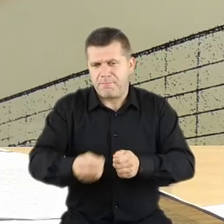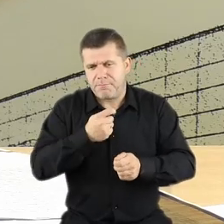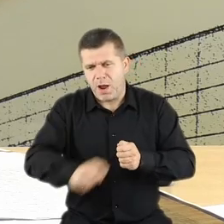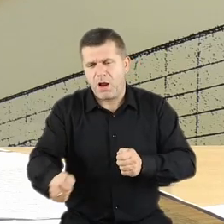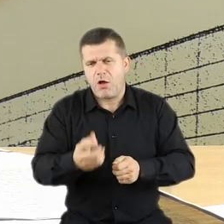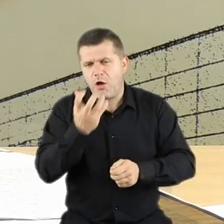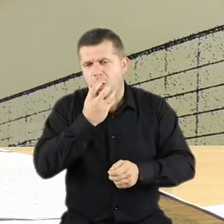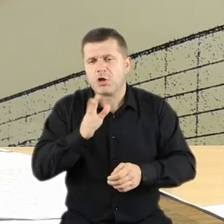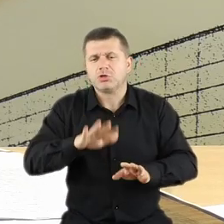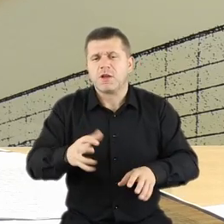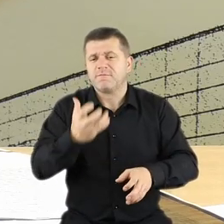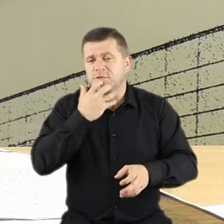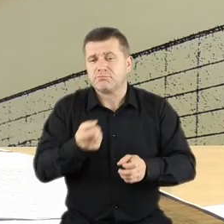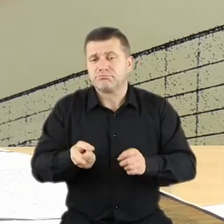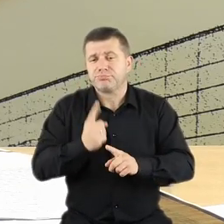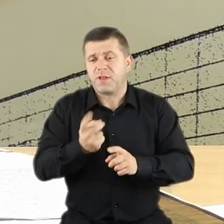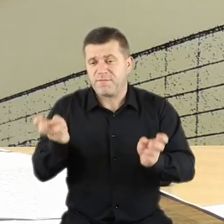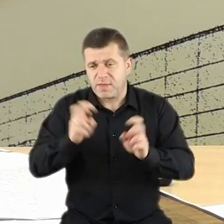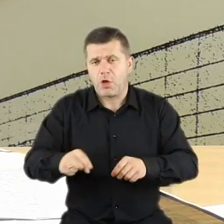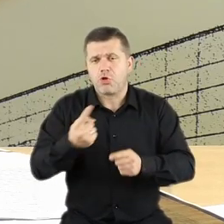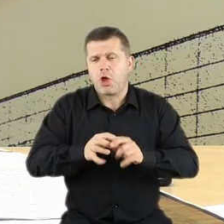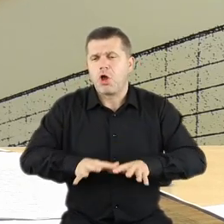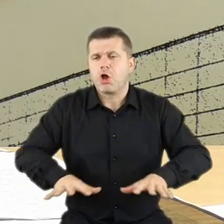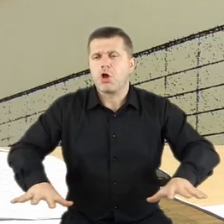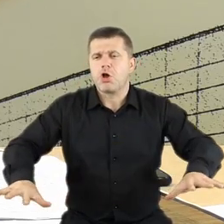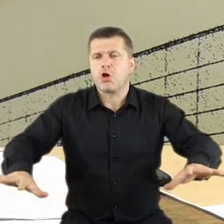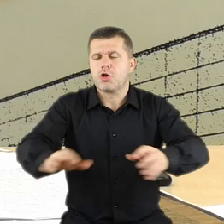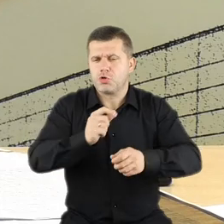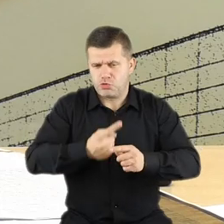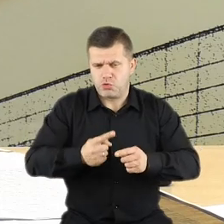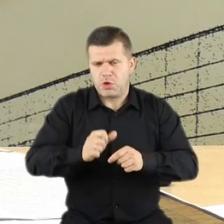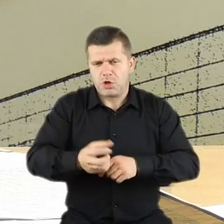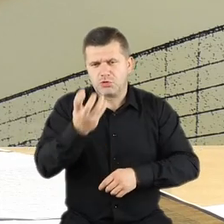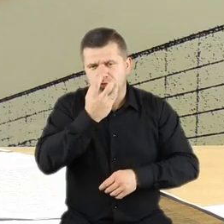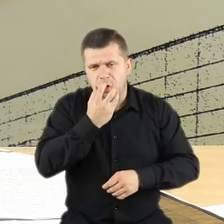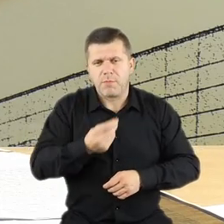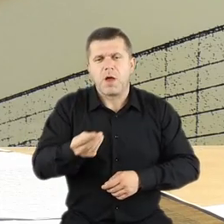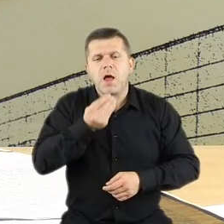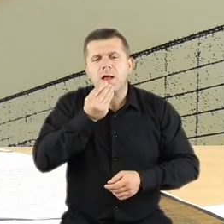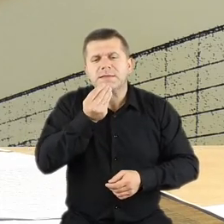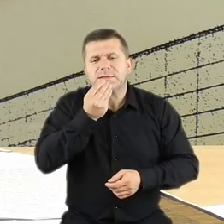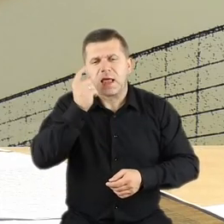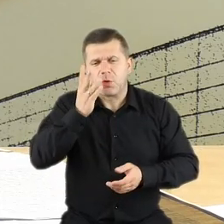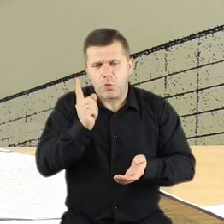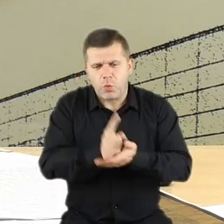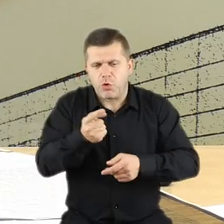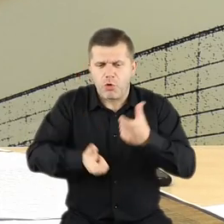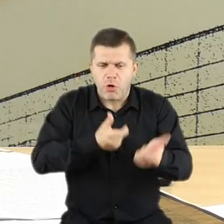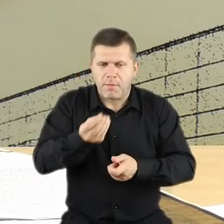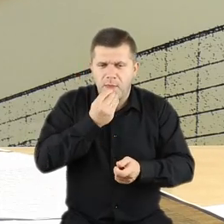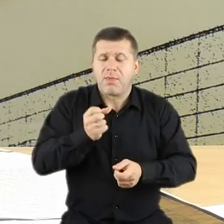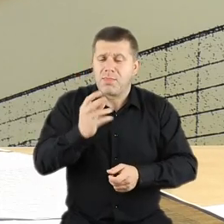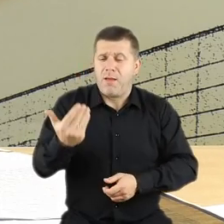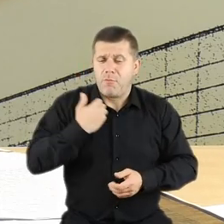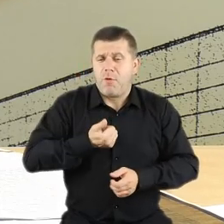jak zanim dzieci Skavsta no no zapytam prababka już jako polewkę na śniadanie uważała No tak